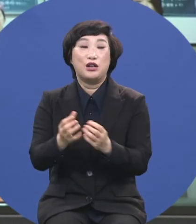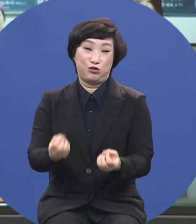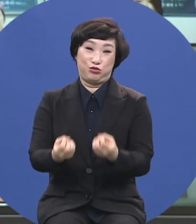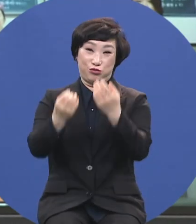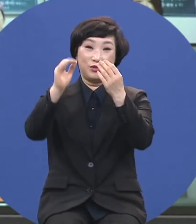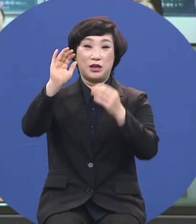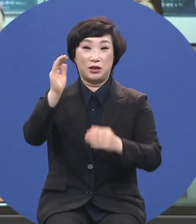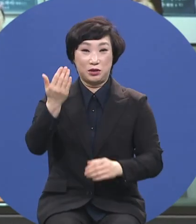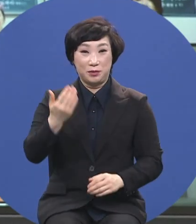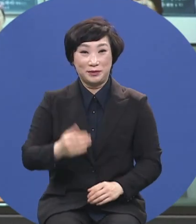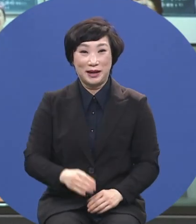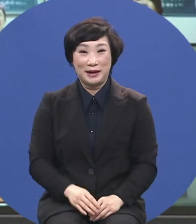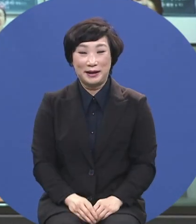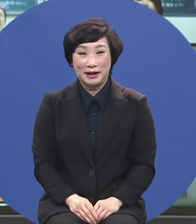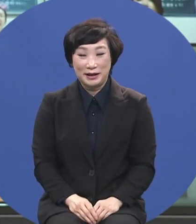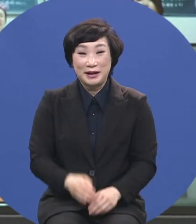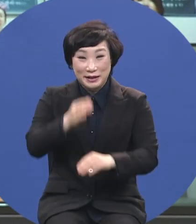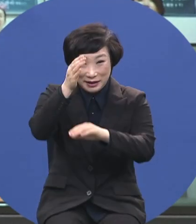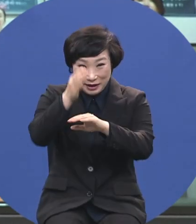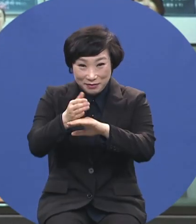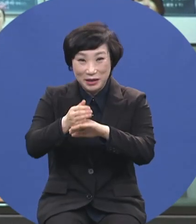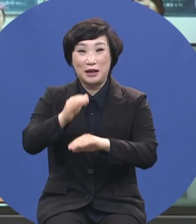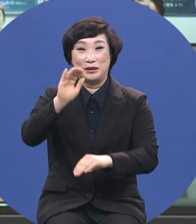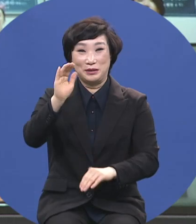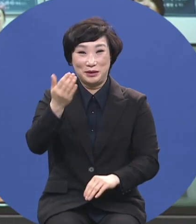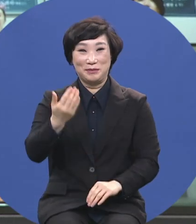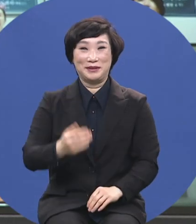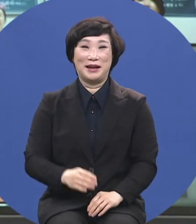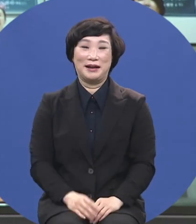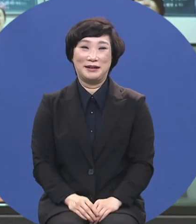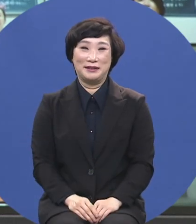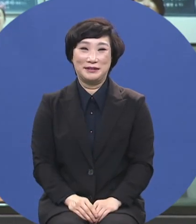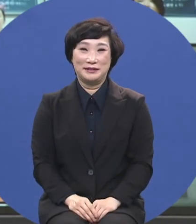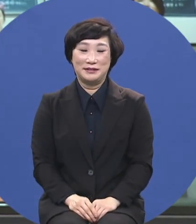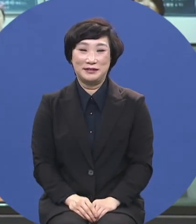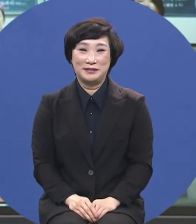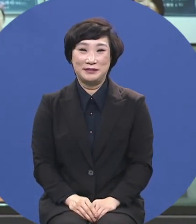되어야 된다 이 말입니다. 감사가 되어야 된다 이 말입니다.